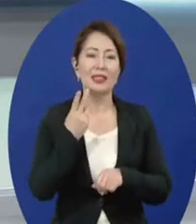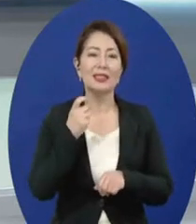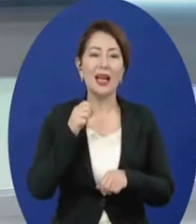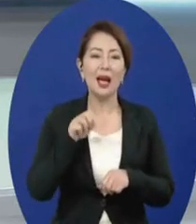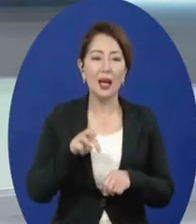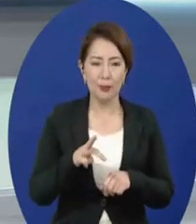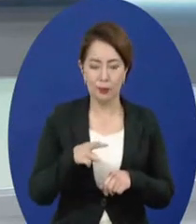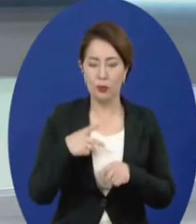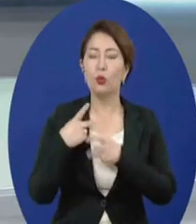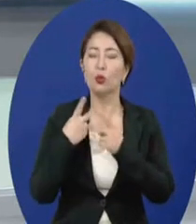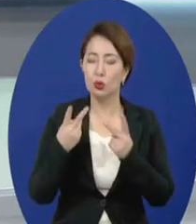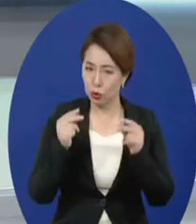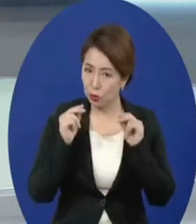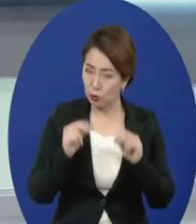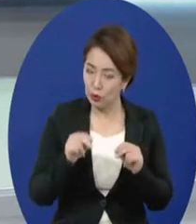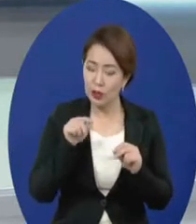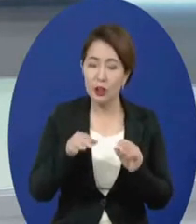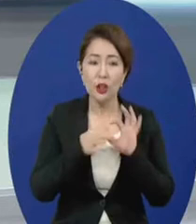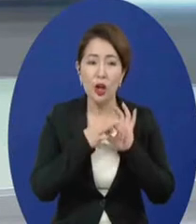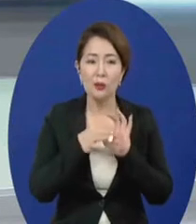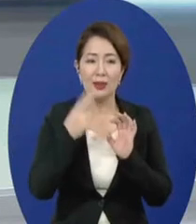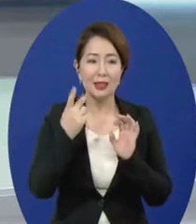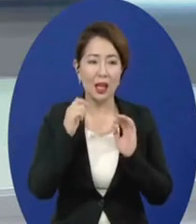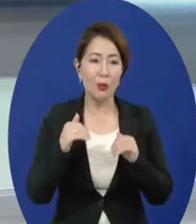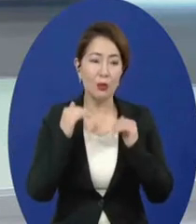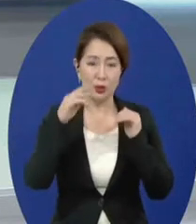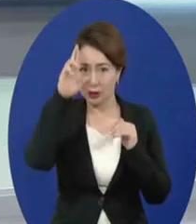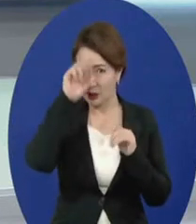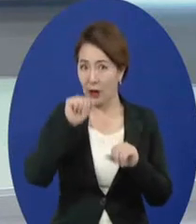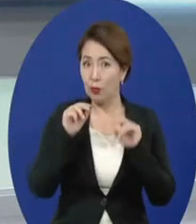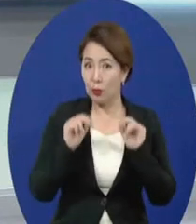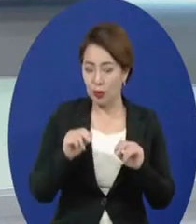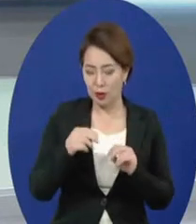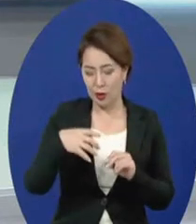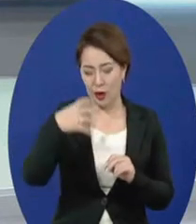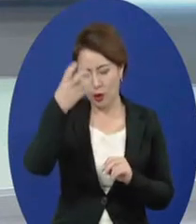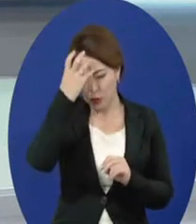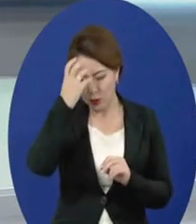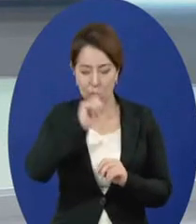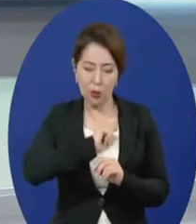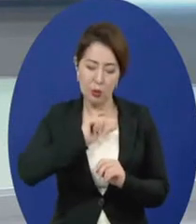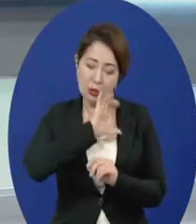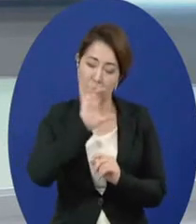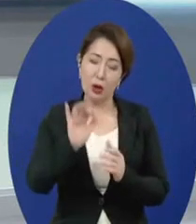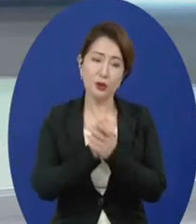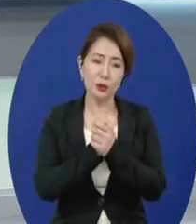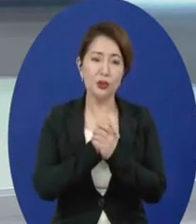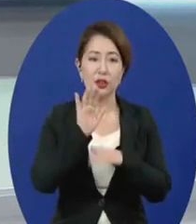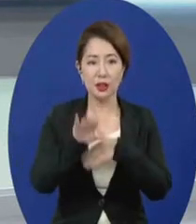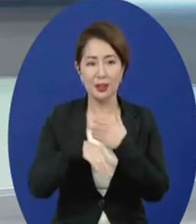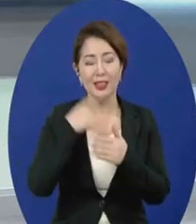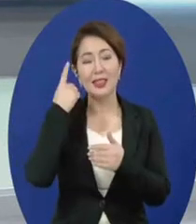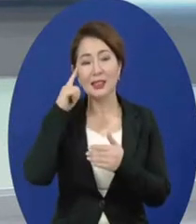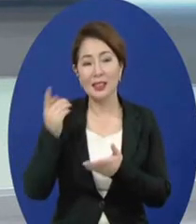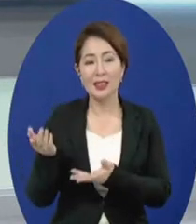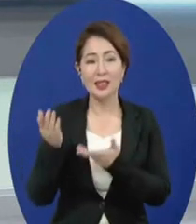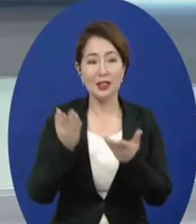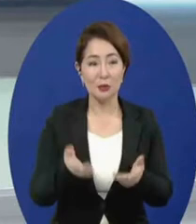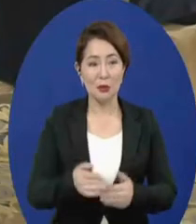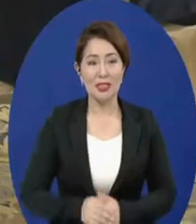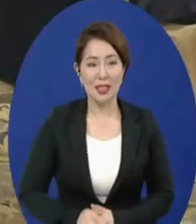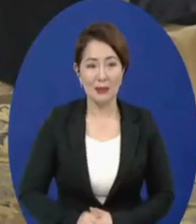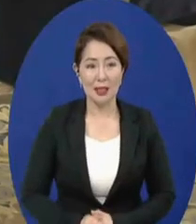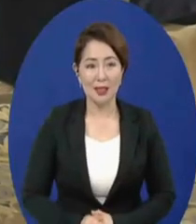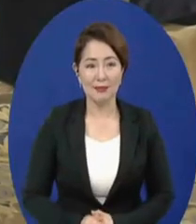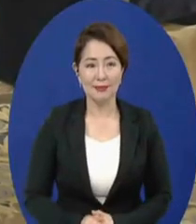дэвшүүлсэн. За энэ хүрээнд цахим хөгжлийн яамтай болно. Харин үүнийг төр хувийн хөвшлийн түншлэлээр хэрэгжүүлэхээр санаачлага дэвшүүлсэн байна.